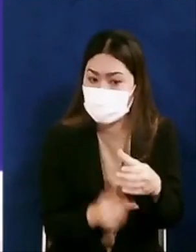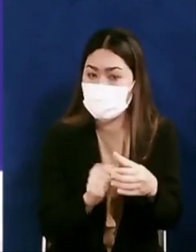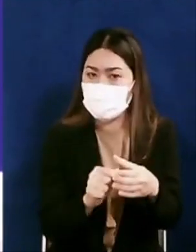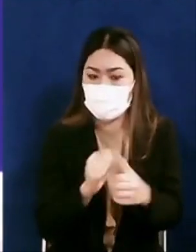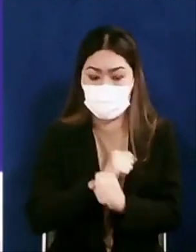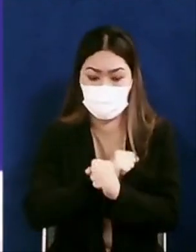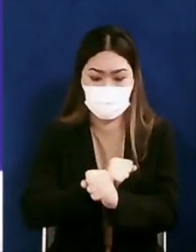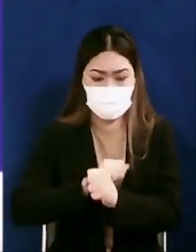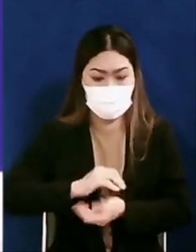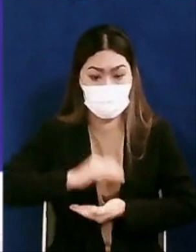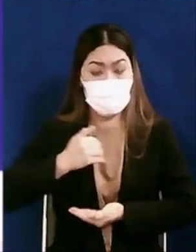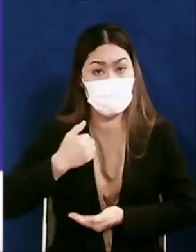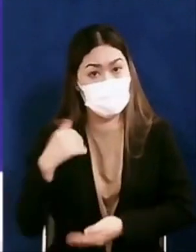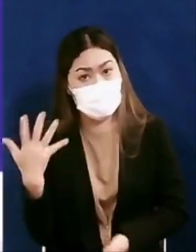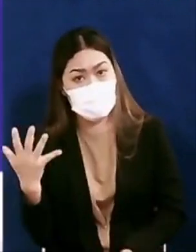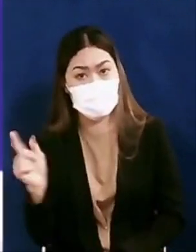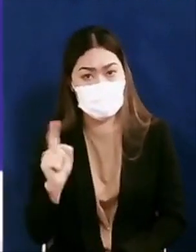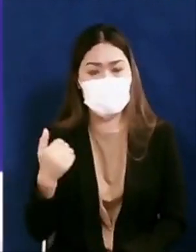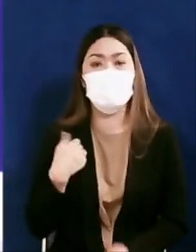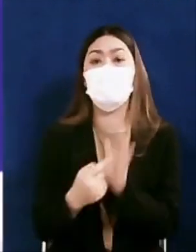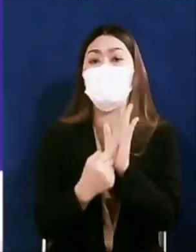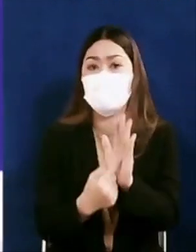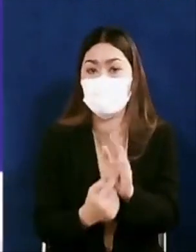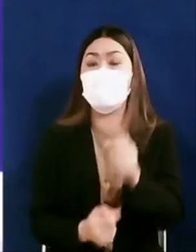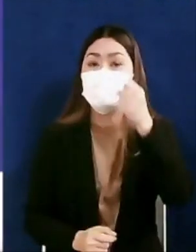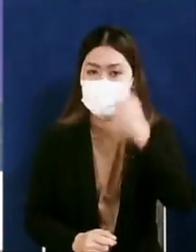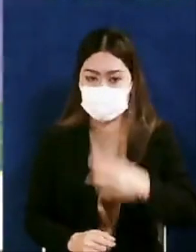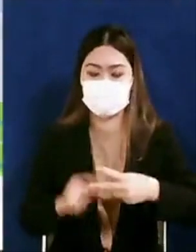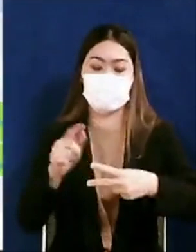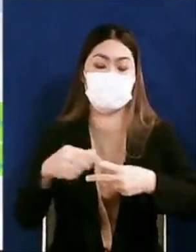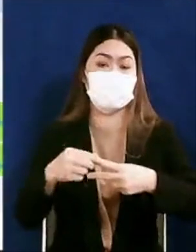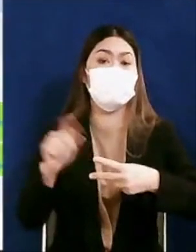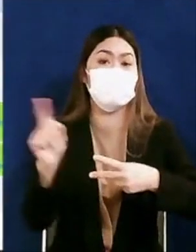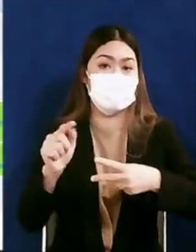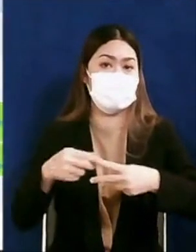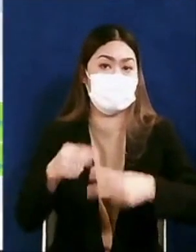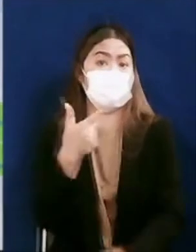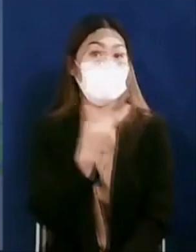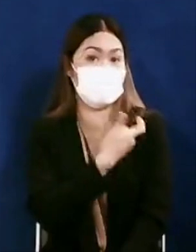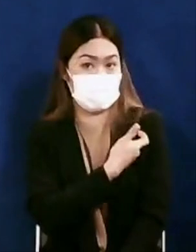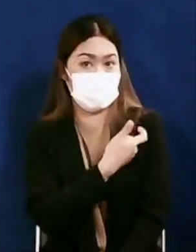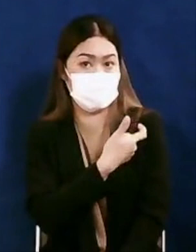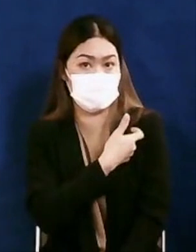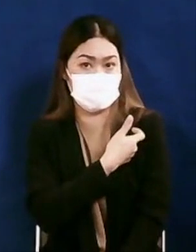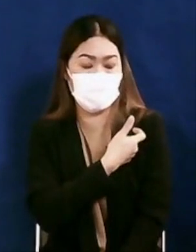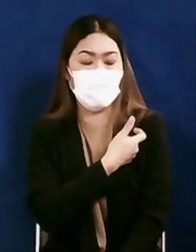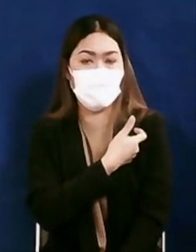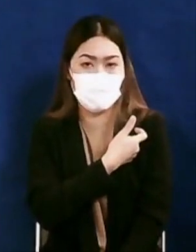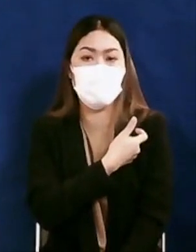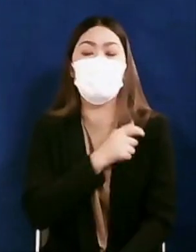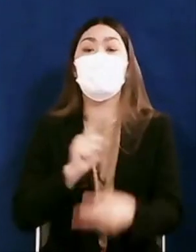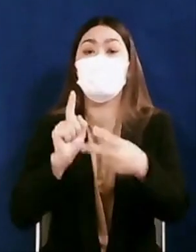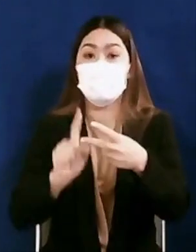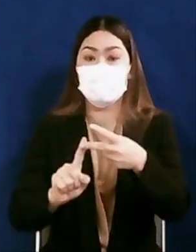ภูมิคุ้มกันเนี่ยมันจะเกิดขึ้นได้2กรณีครับกรณีแรกก็คือเขาฉีดวัคซีนนะครับแล้วกรณีที่